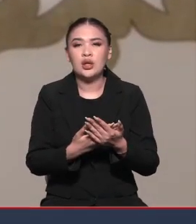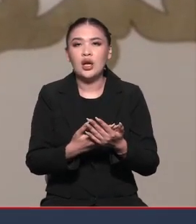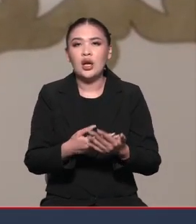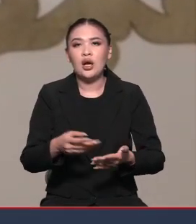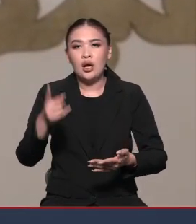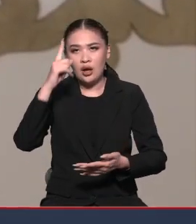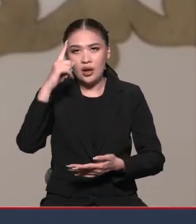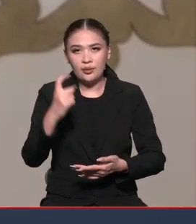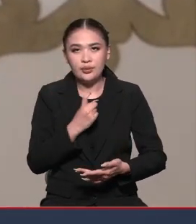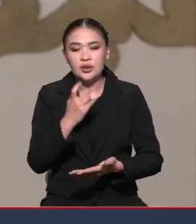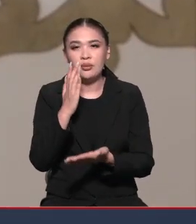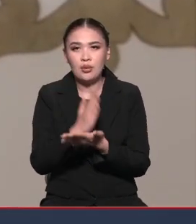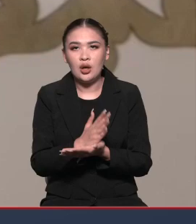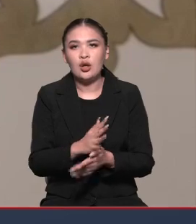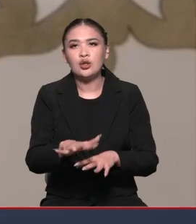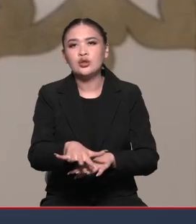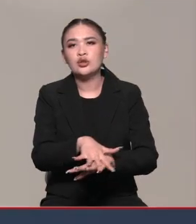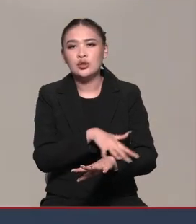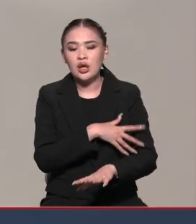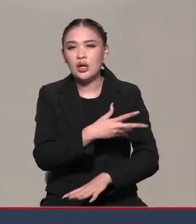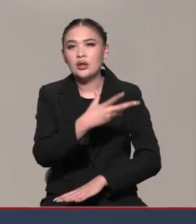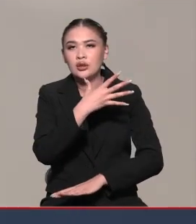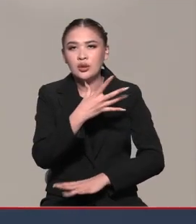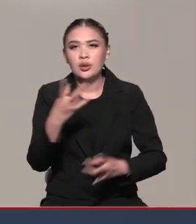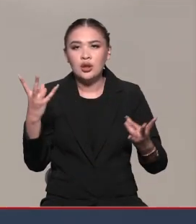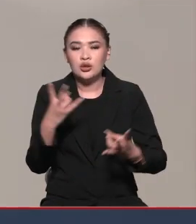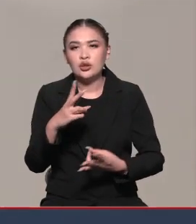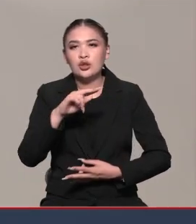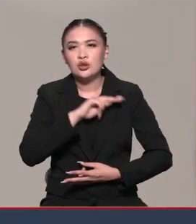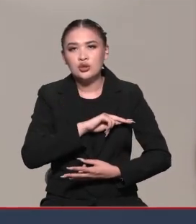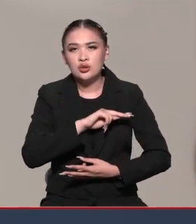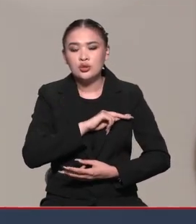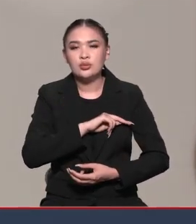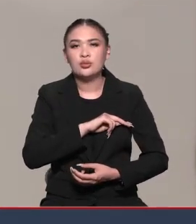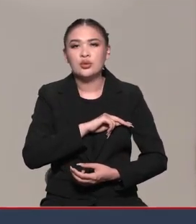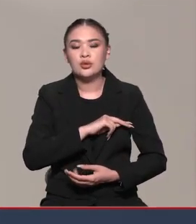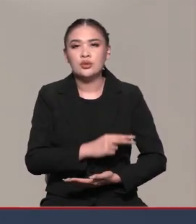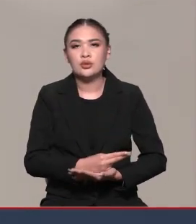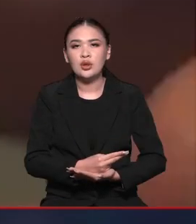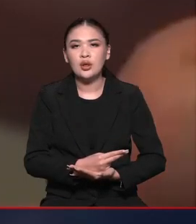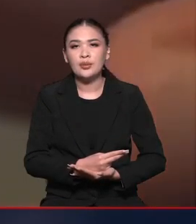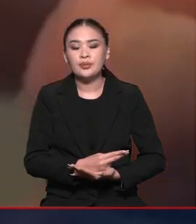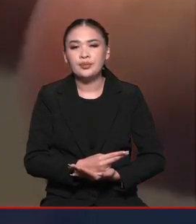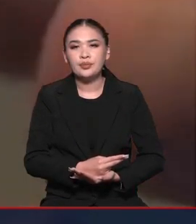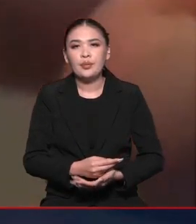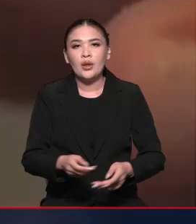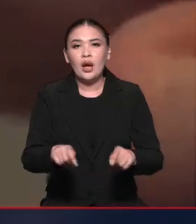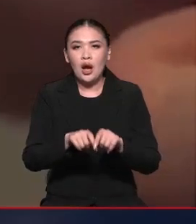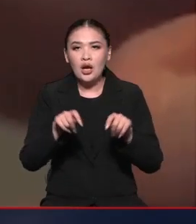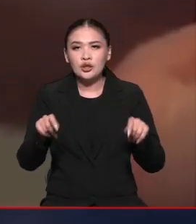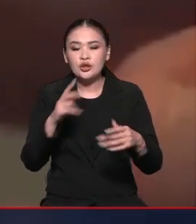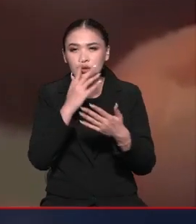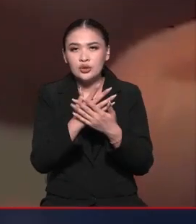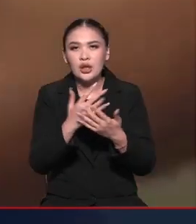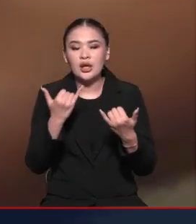беріп, ол жөнінде ұзақ мерзімді жұмыс жасалып, еңбекті нәтижесі берілді. Ашық деректерге сүйенсек,